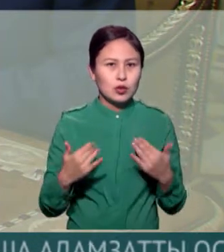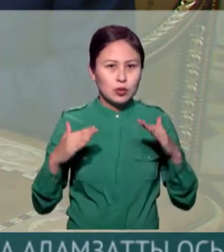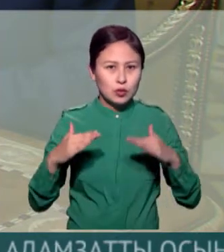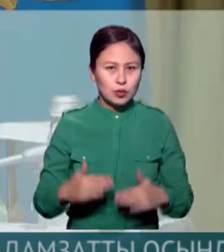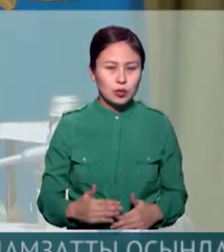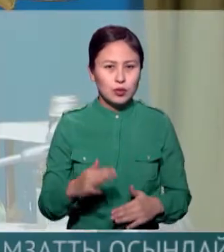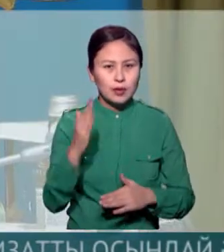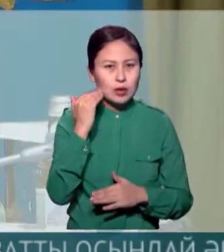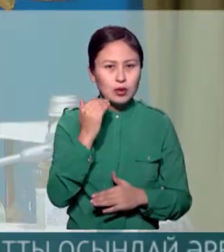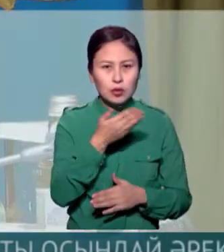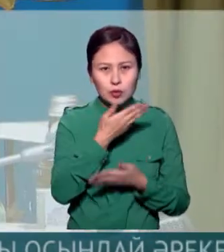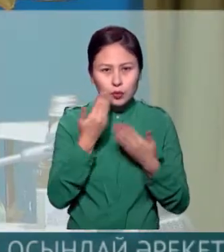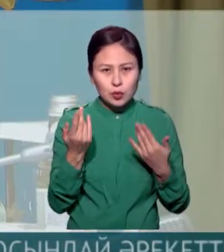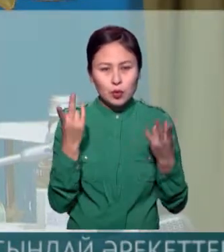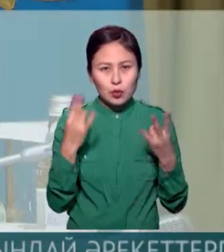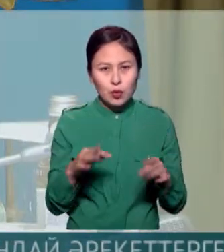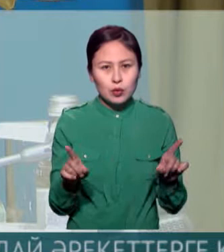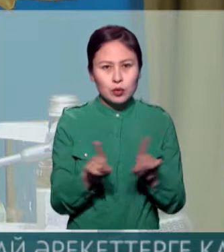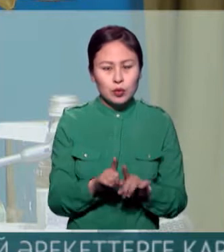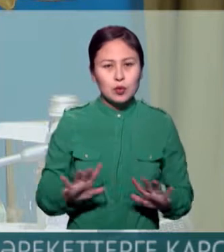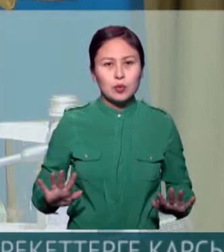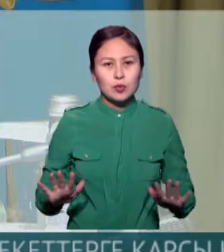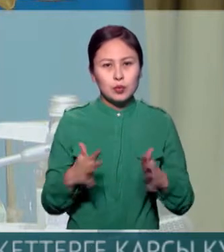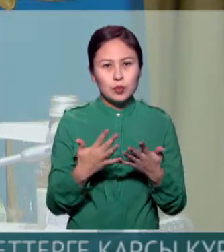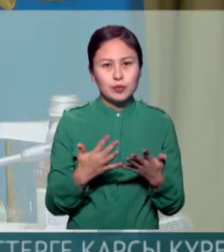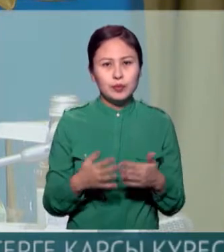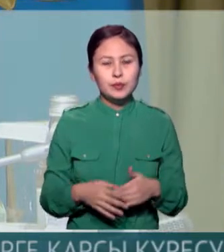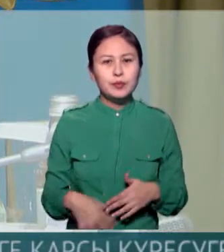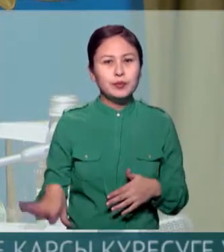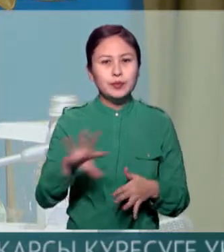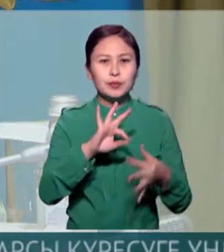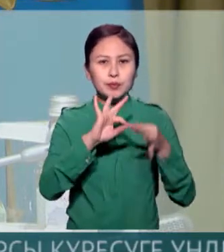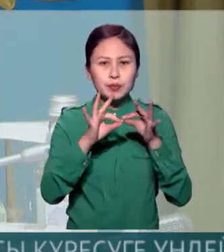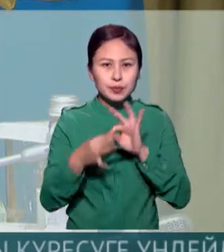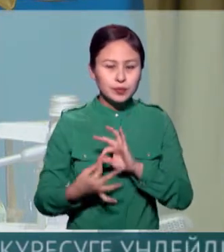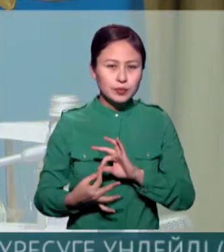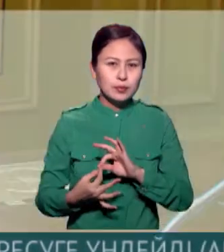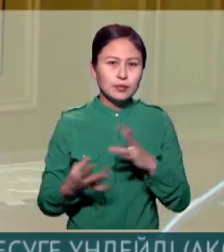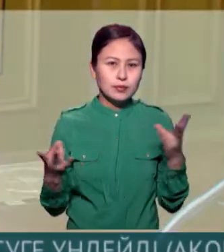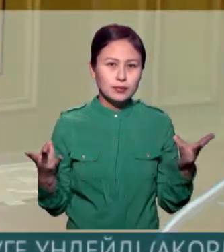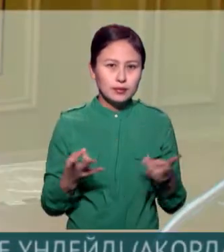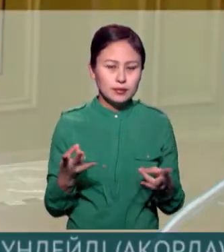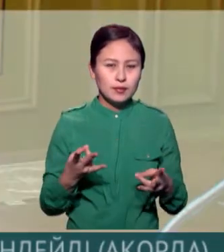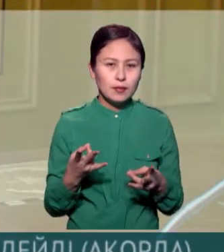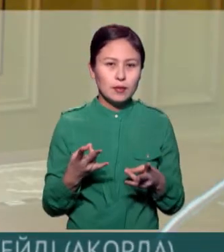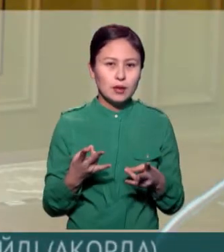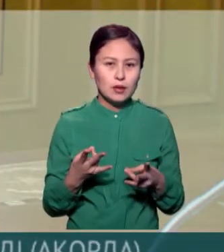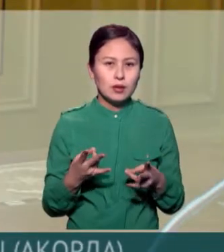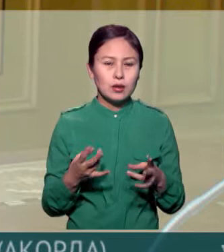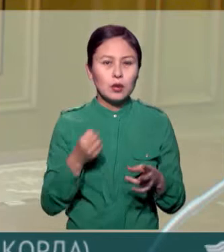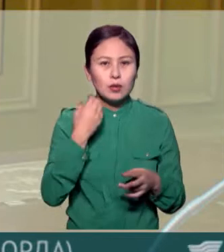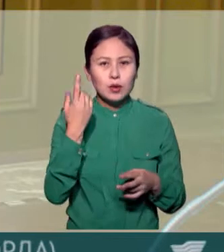оңай емес. Дегенмен осындай жағдайды да елге барлығын түсіндіріп жасауымыз керек. Осындай қиын